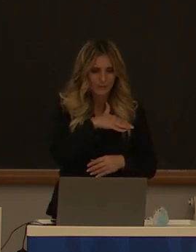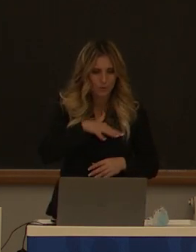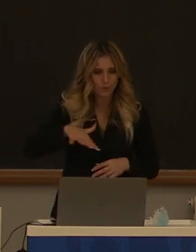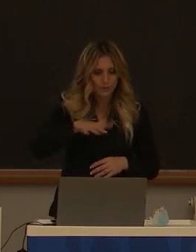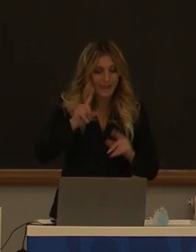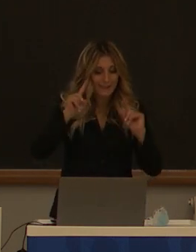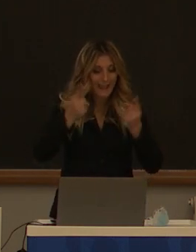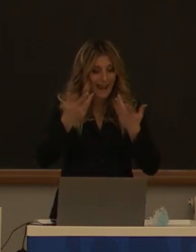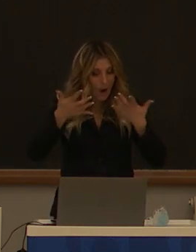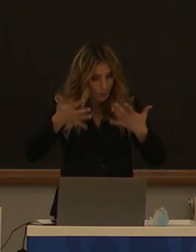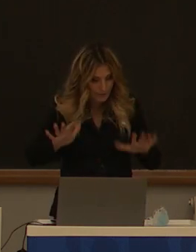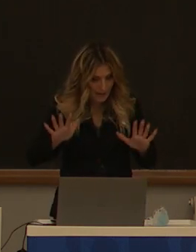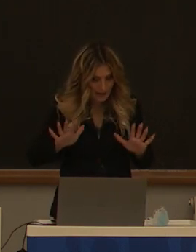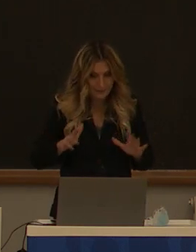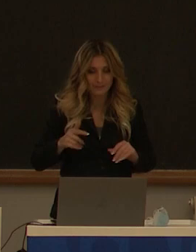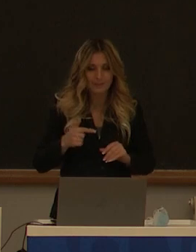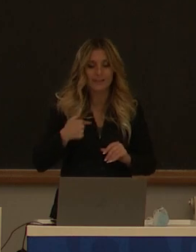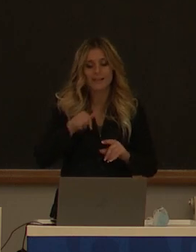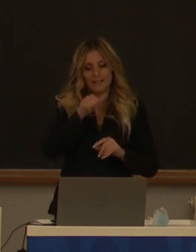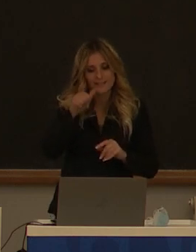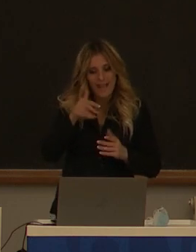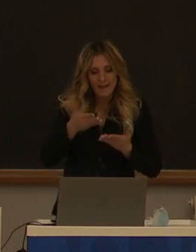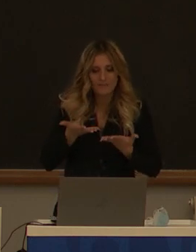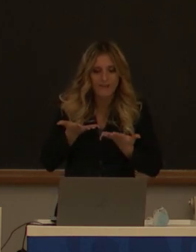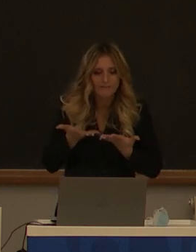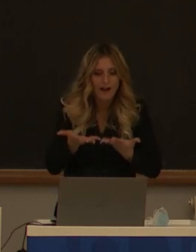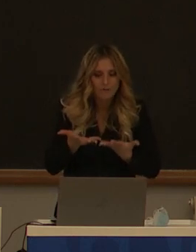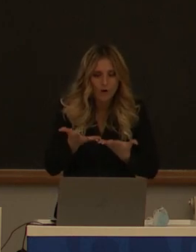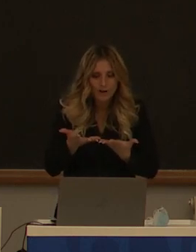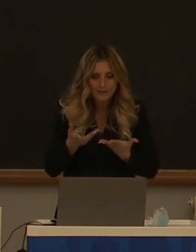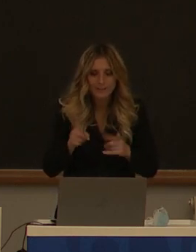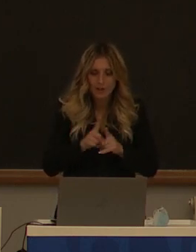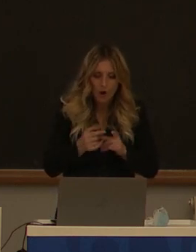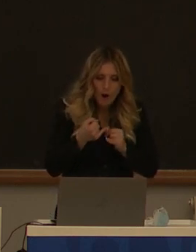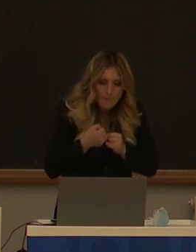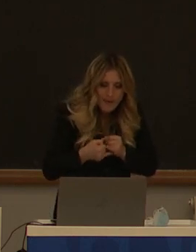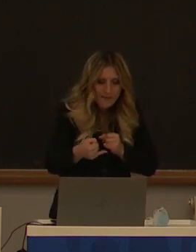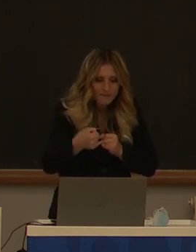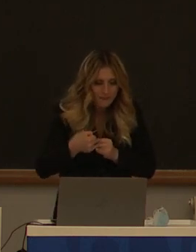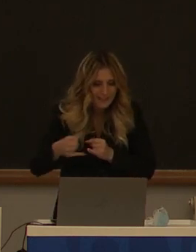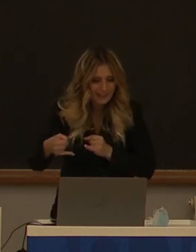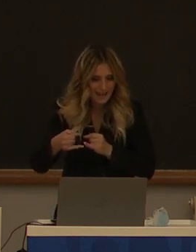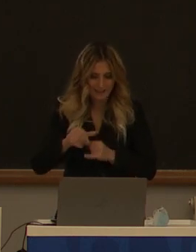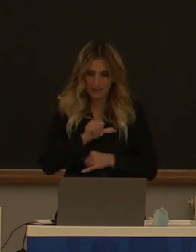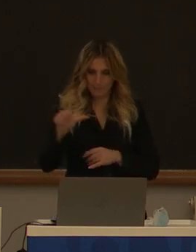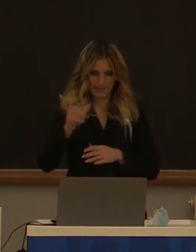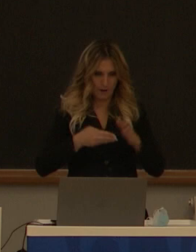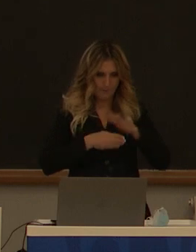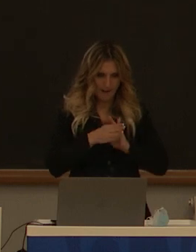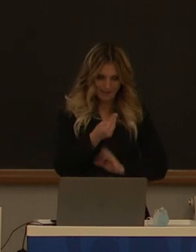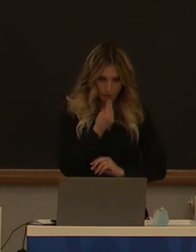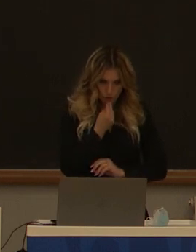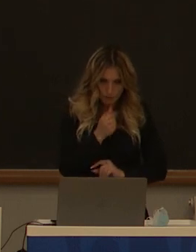laureati, favorire ovviamente l'integrazione delle filiere corte. Si è parlato prima dei cibi locali, si è parlato